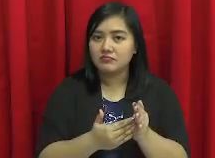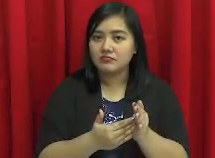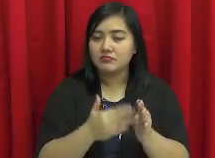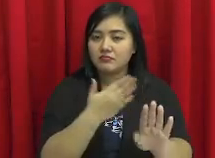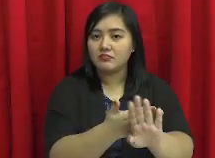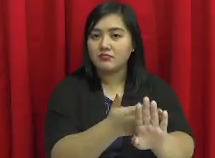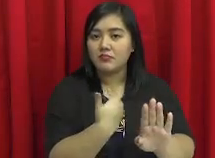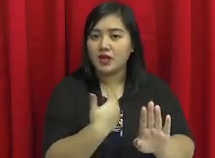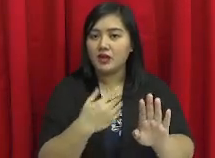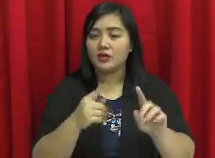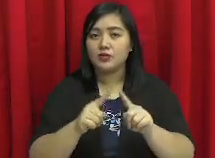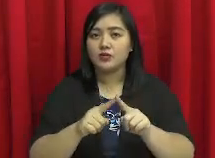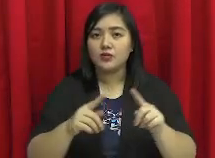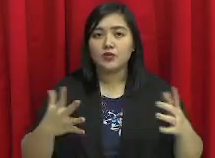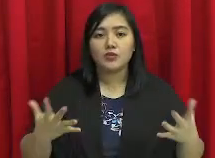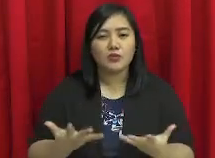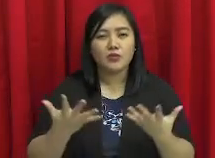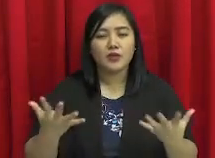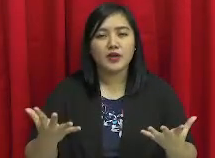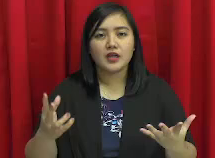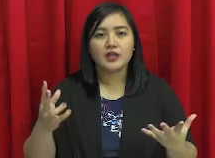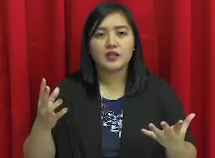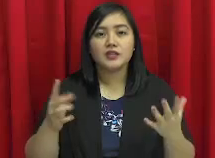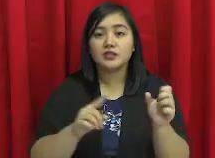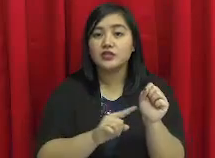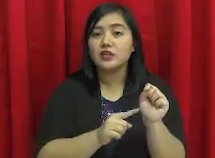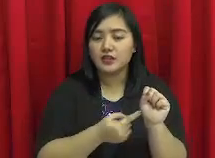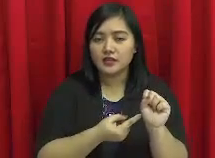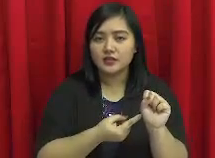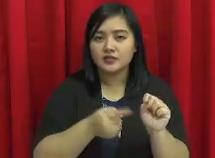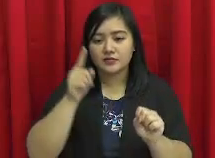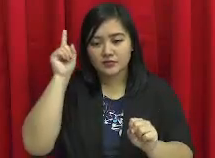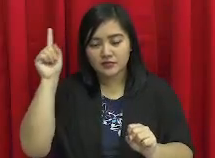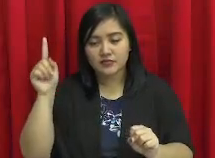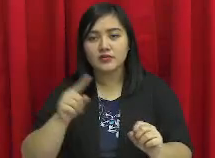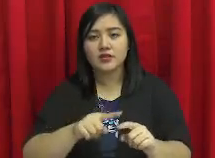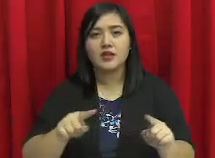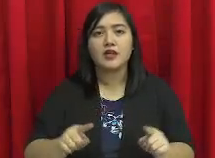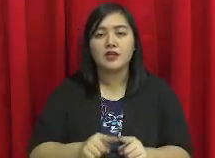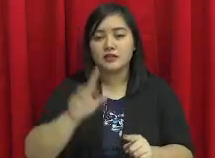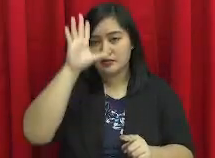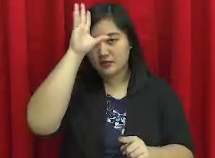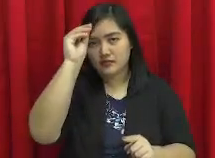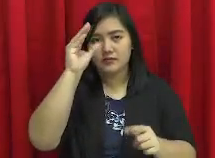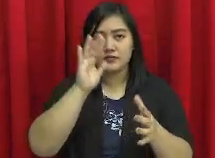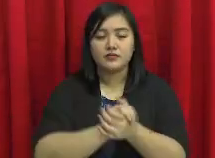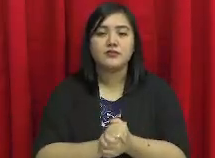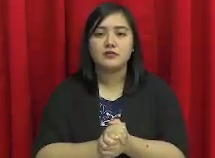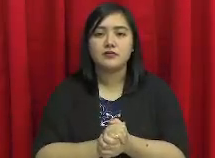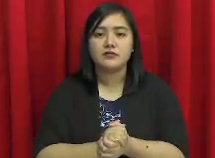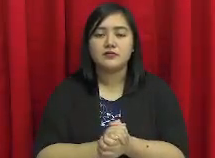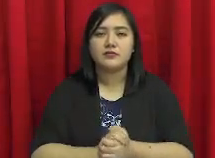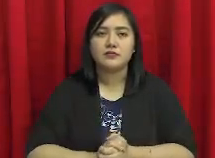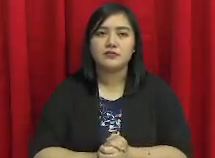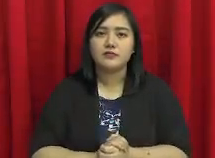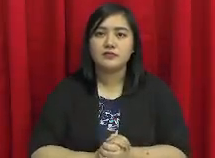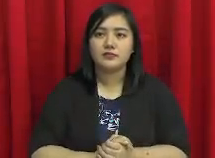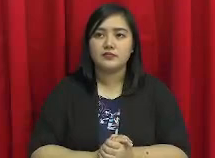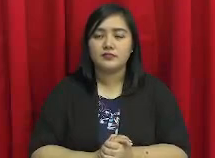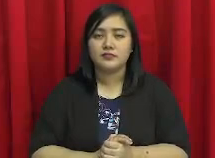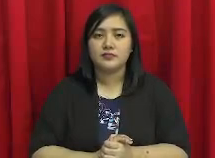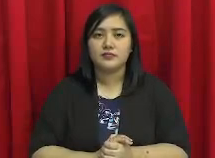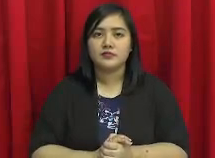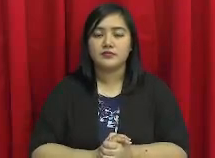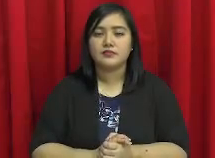katayuan. Bilang asawa, wala tayong pwedeng maiangal dito. Huwag niyo po kaming kwentuhan ng experience dito. Yeah. Hindi po